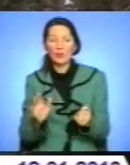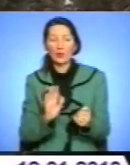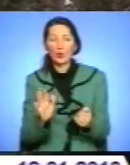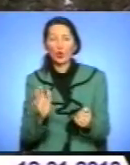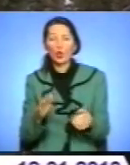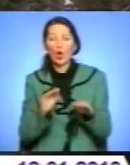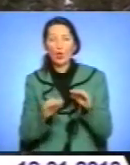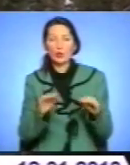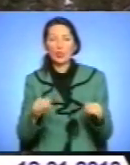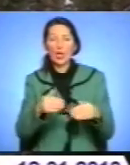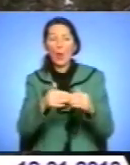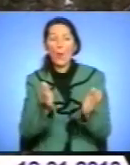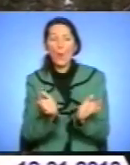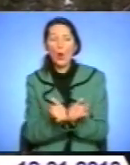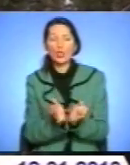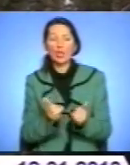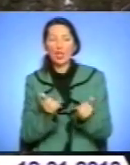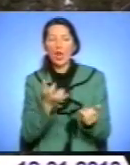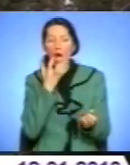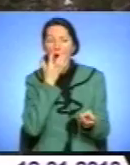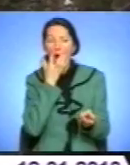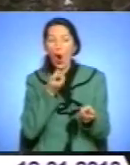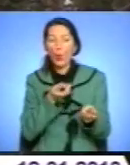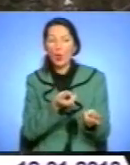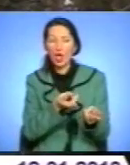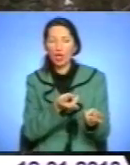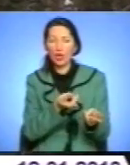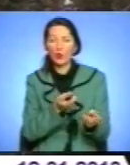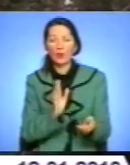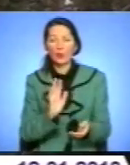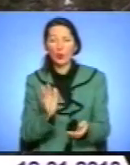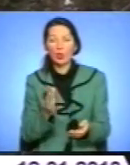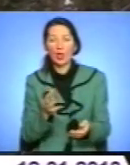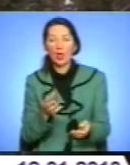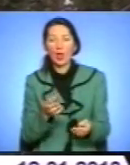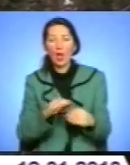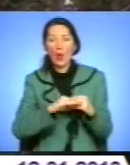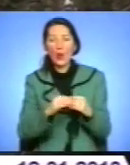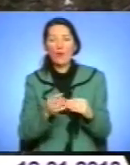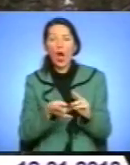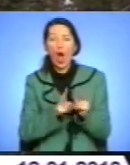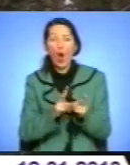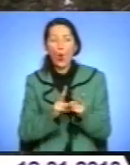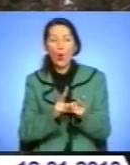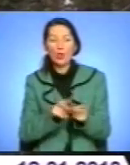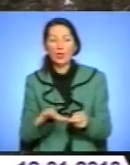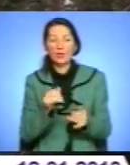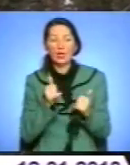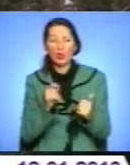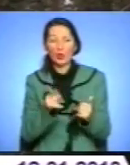будуть розміщені бочки для обігріву, буде польова кухня, все для того, щоб люди могли